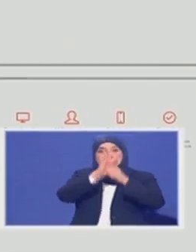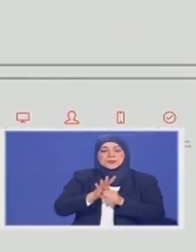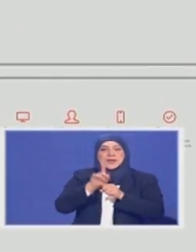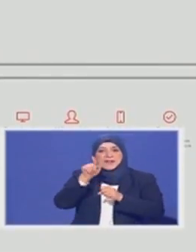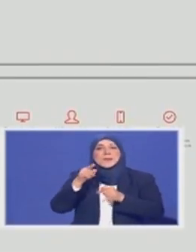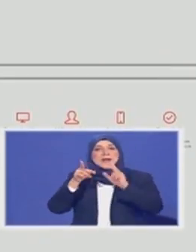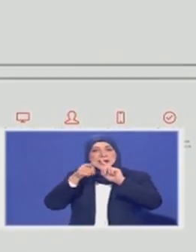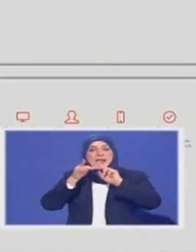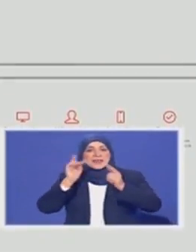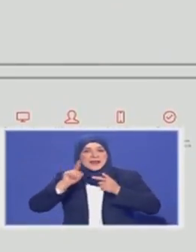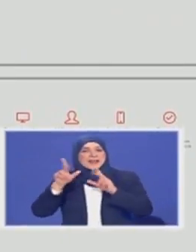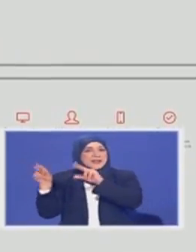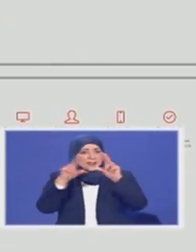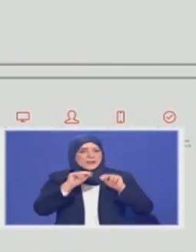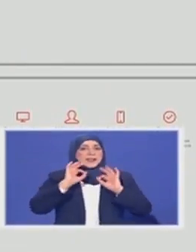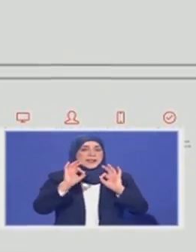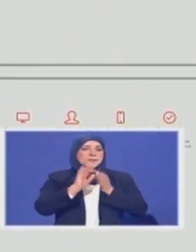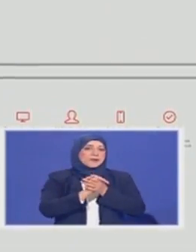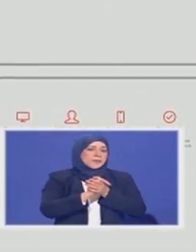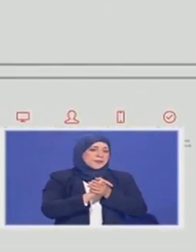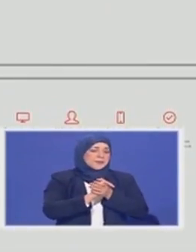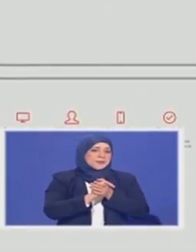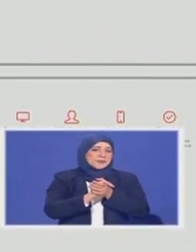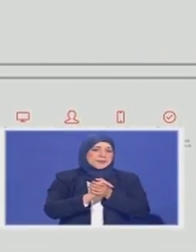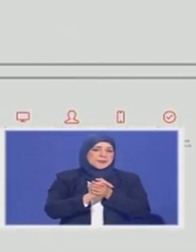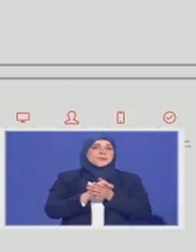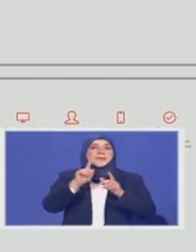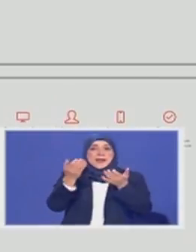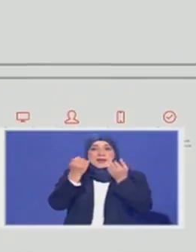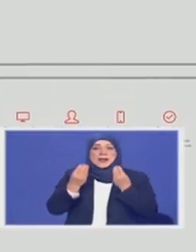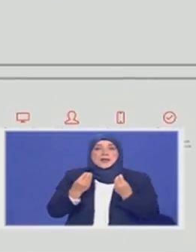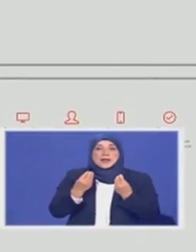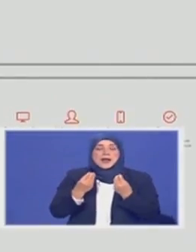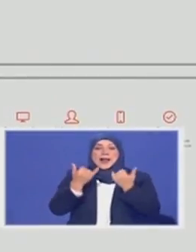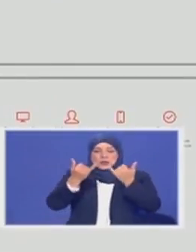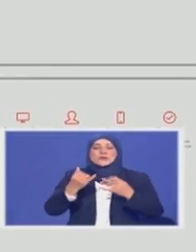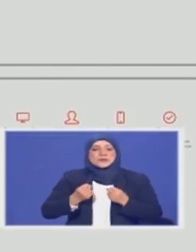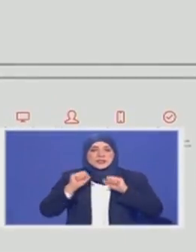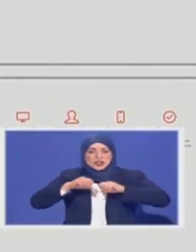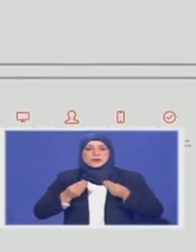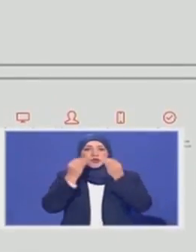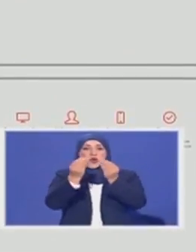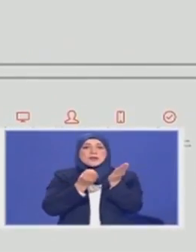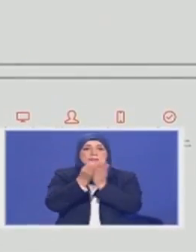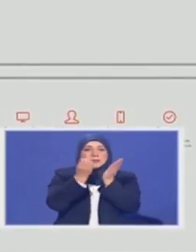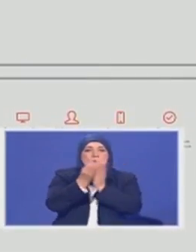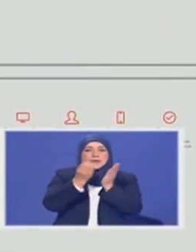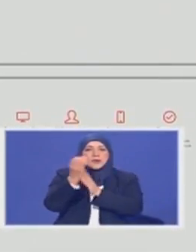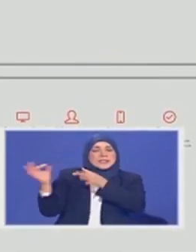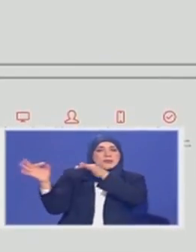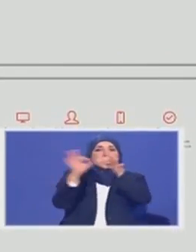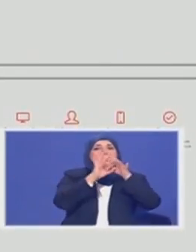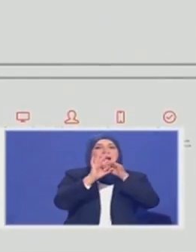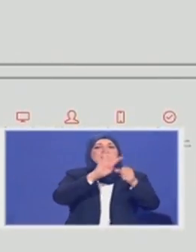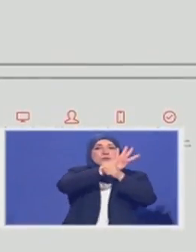الكوفيد-19.ان اللي هي اليوم معناها تعطينا حالة تقدم الوباء، هذه باش تكون فيها